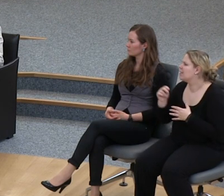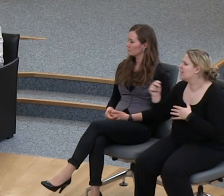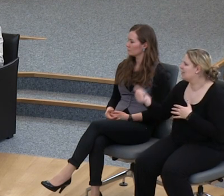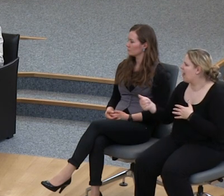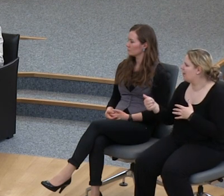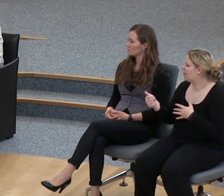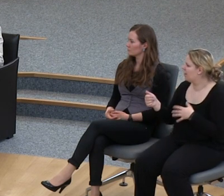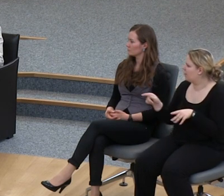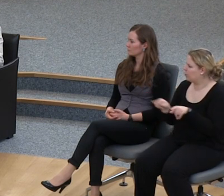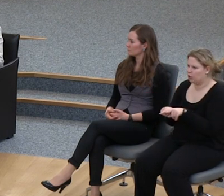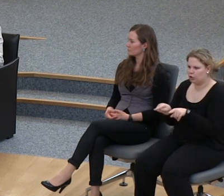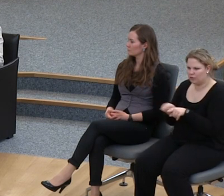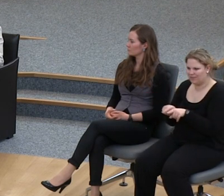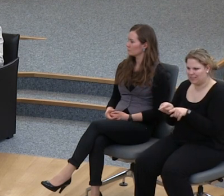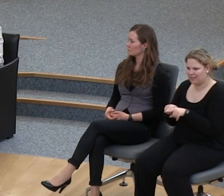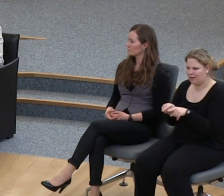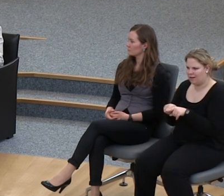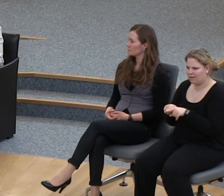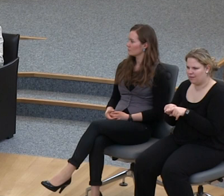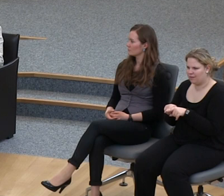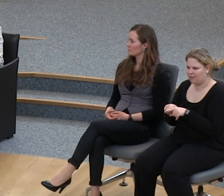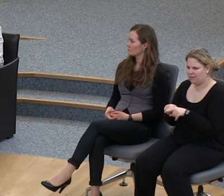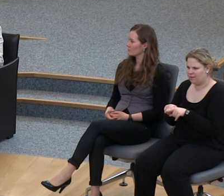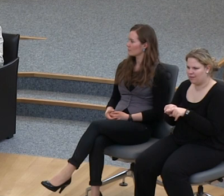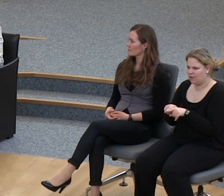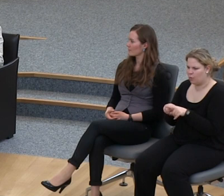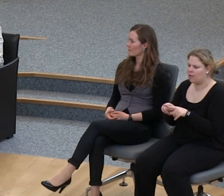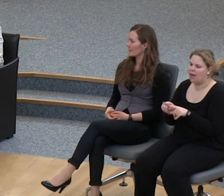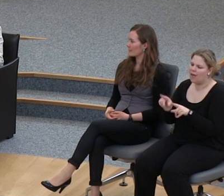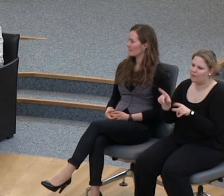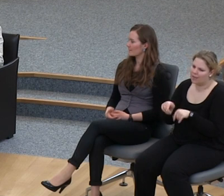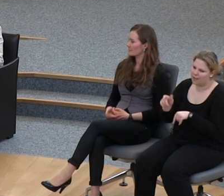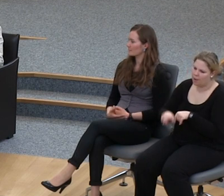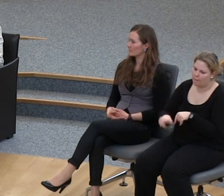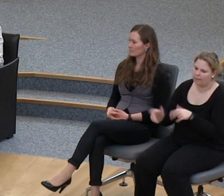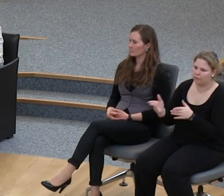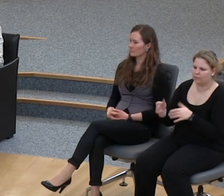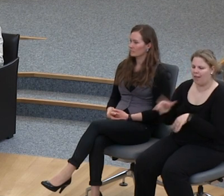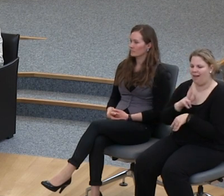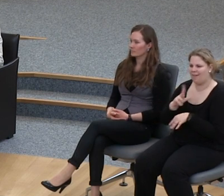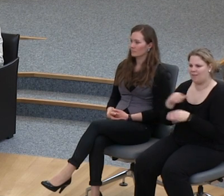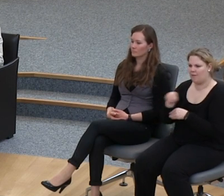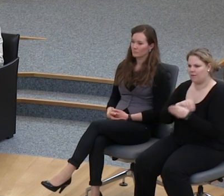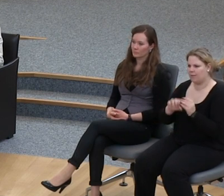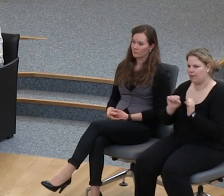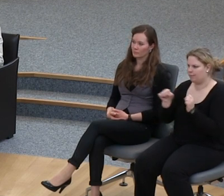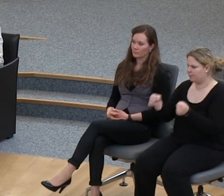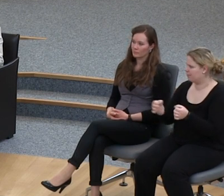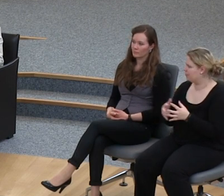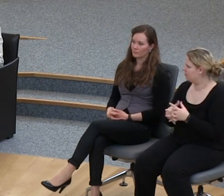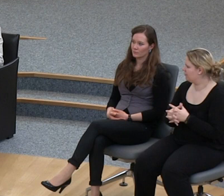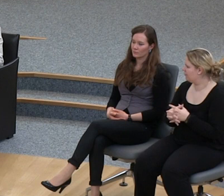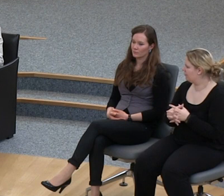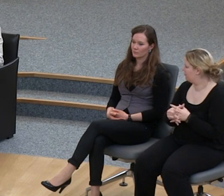die wenigsten oder wenige haben nur eine eigene Familie gegründet. Welche Bedürfnisse sind denn